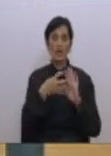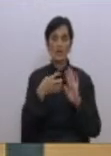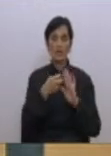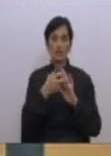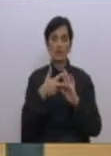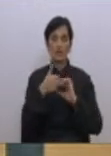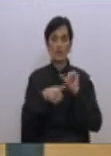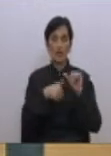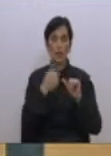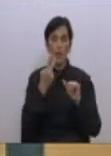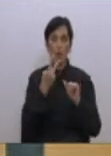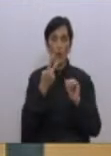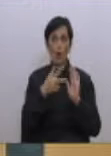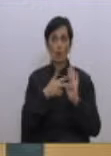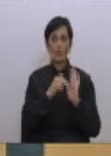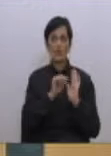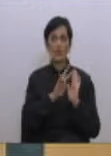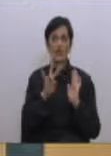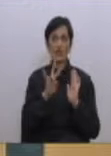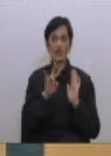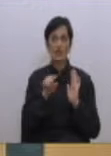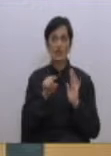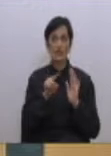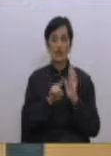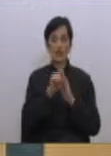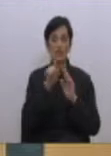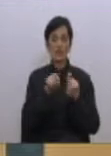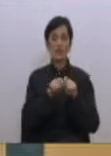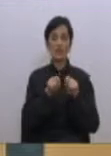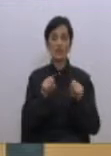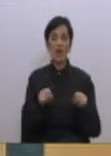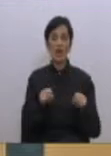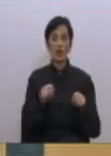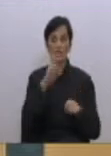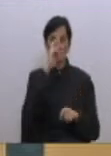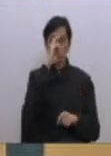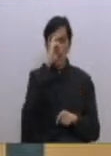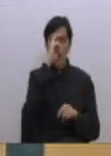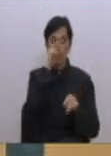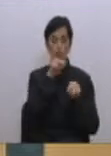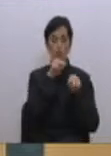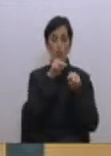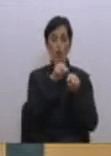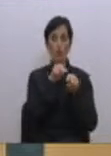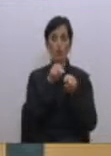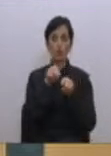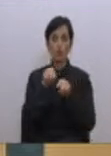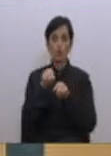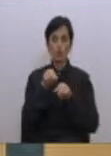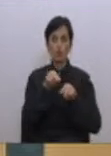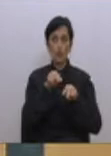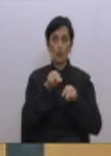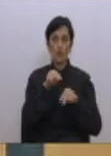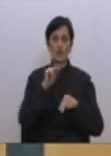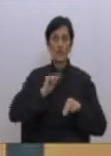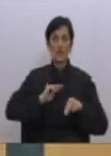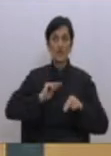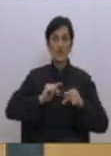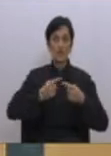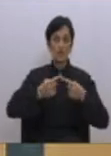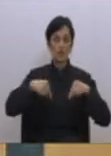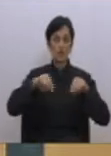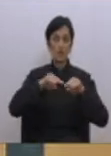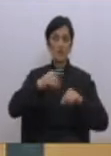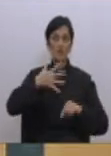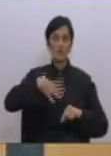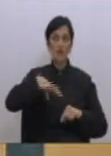წელს 28 ივნისს დაარსდა სახელმწიფო კონტროლიორის ინსტიტუტი